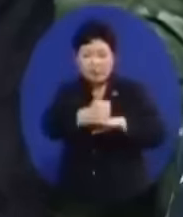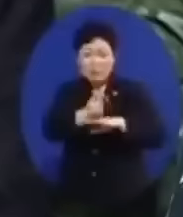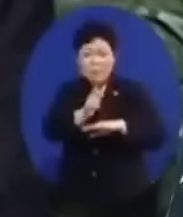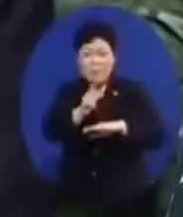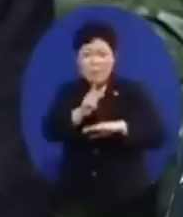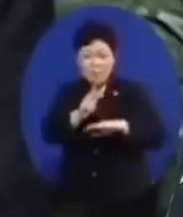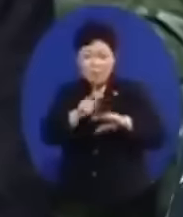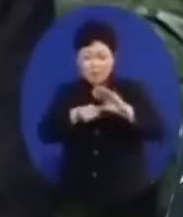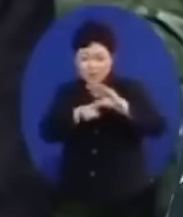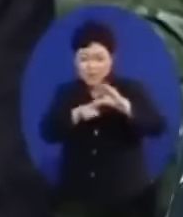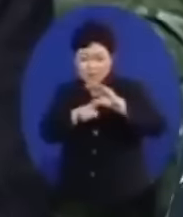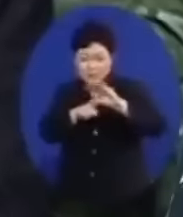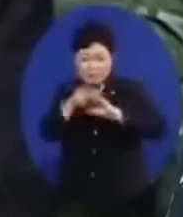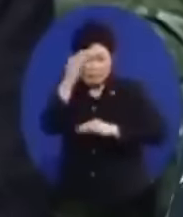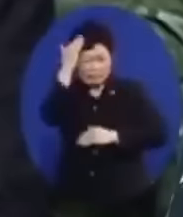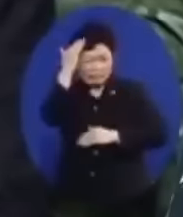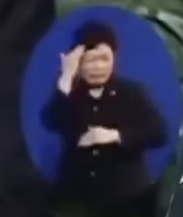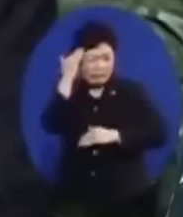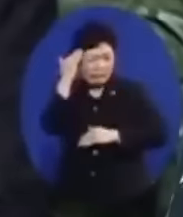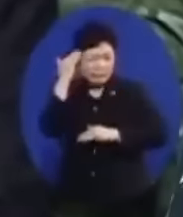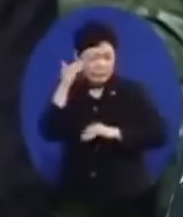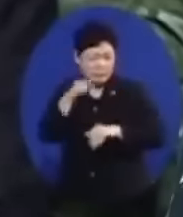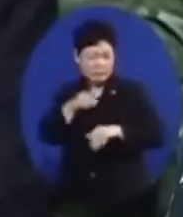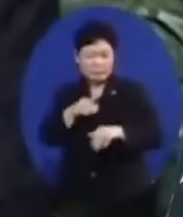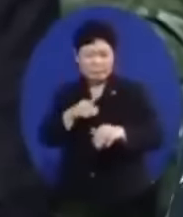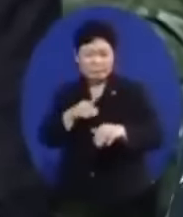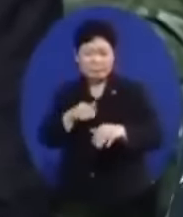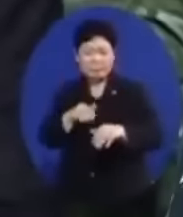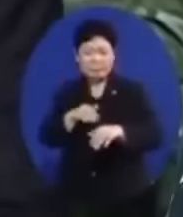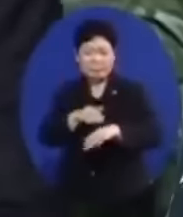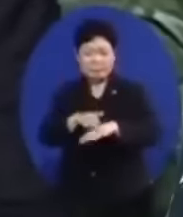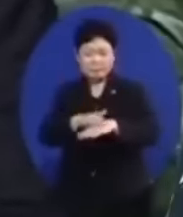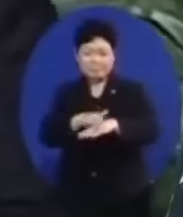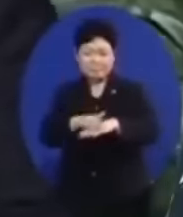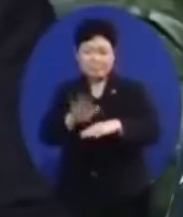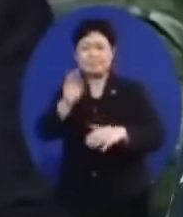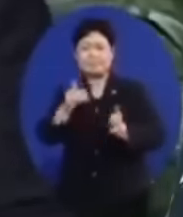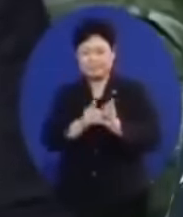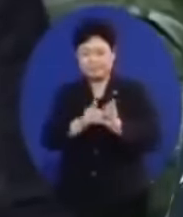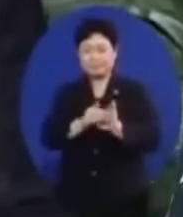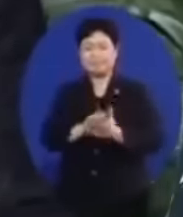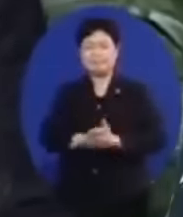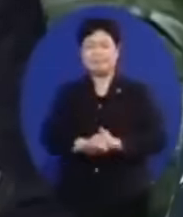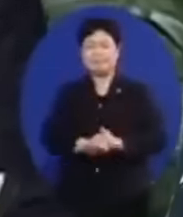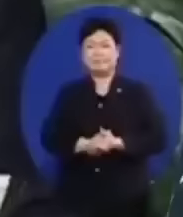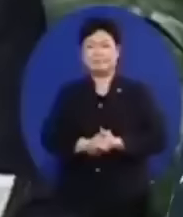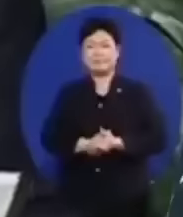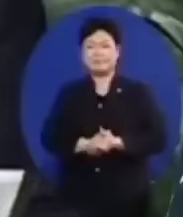됐습니다. 손이 자국이 파헤쳐졌습니다.